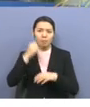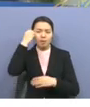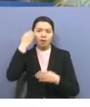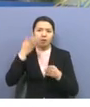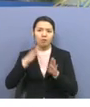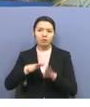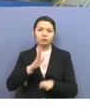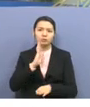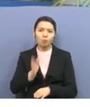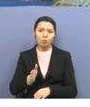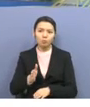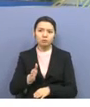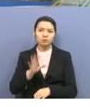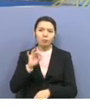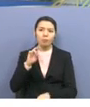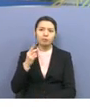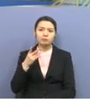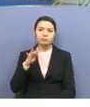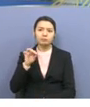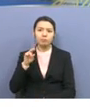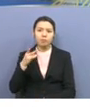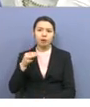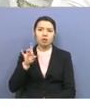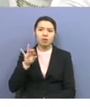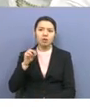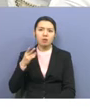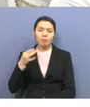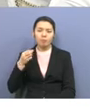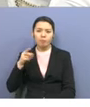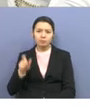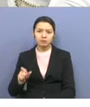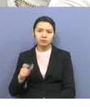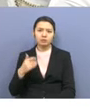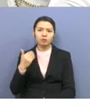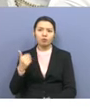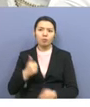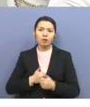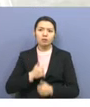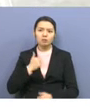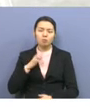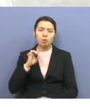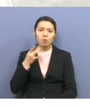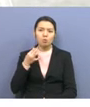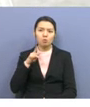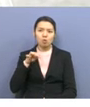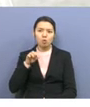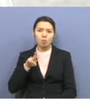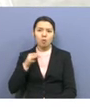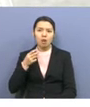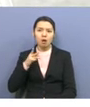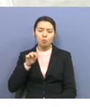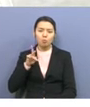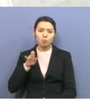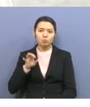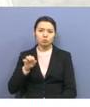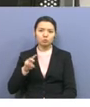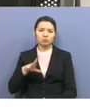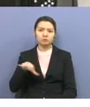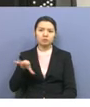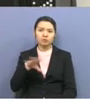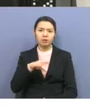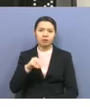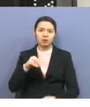сақталады. Қаракерей Қабанбай, Қанжығалы Бөгенбай, Шапыраштан Ауызбай батырлардан бері Бауыржан Момышұлы, Мәлік Ғабдуллиндер оқ пен оттың